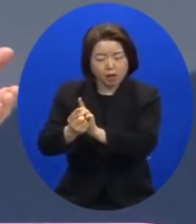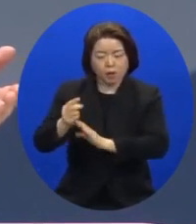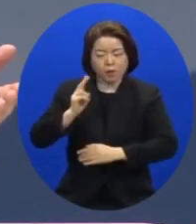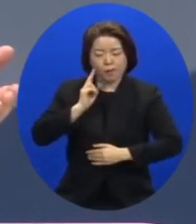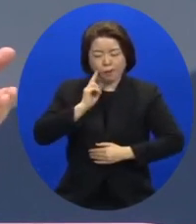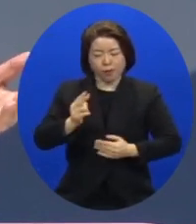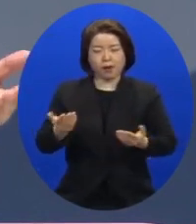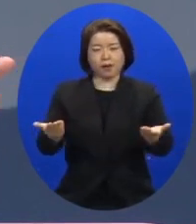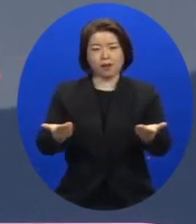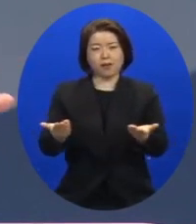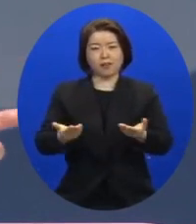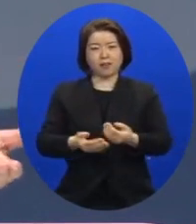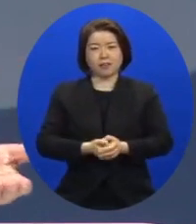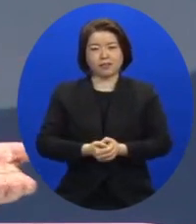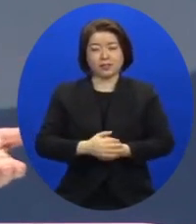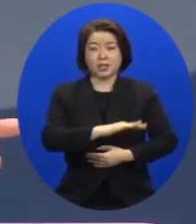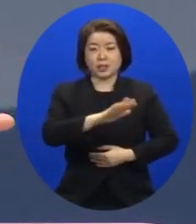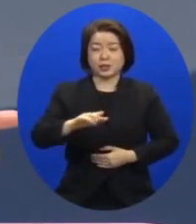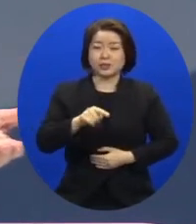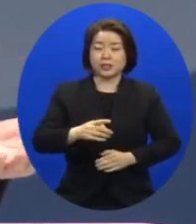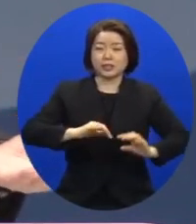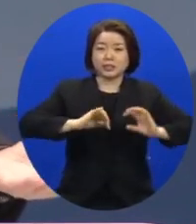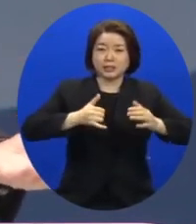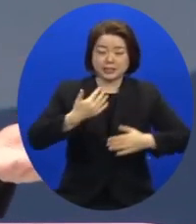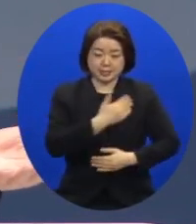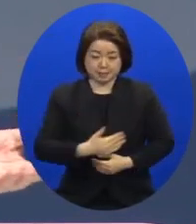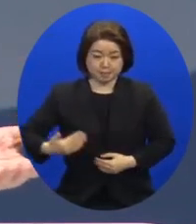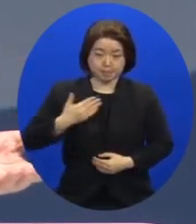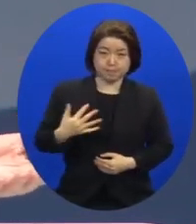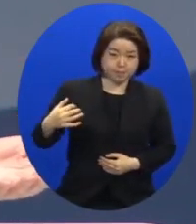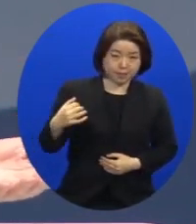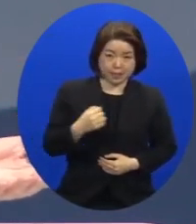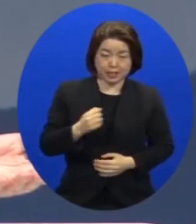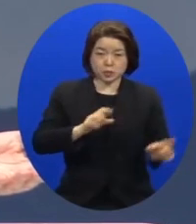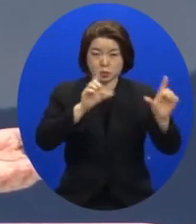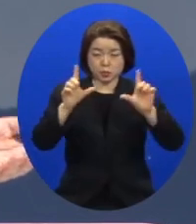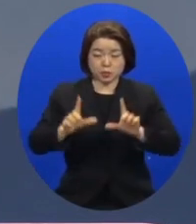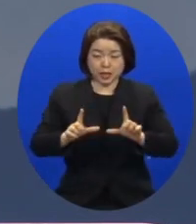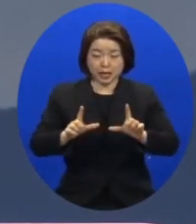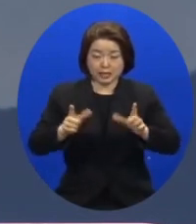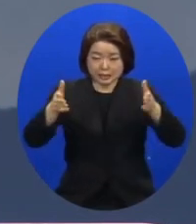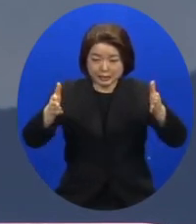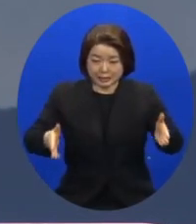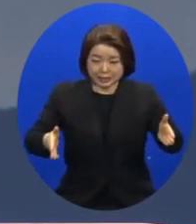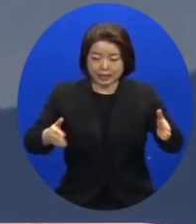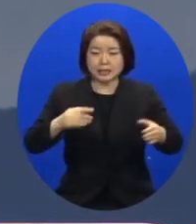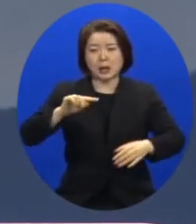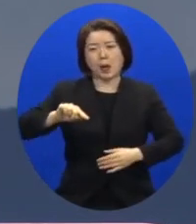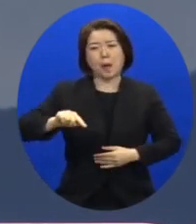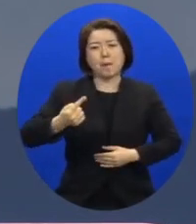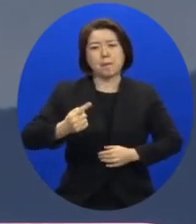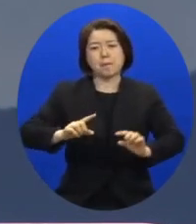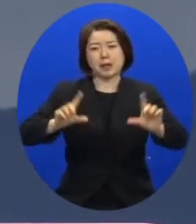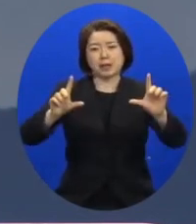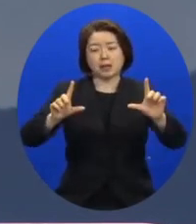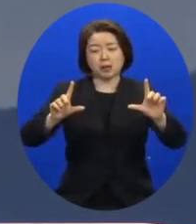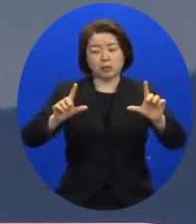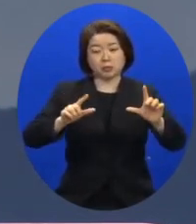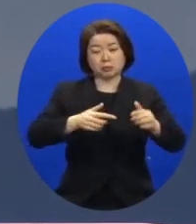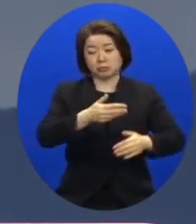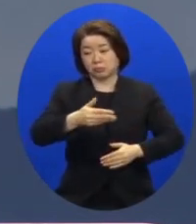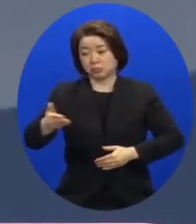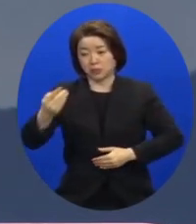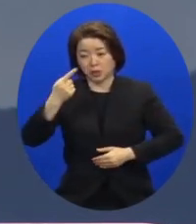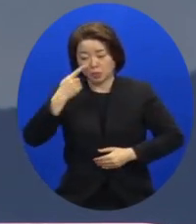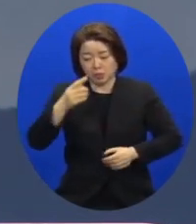아들입니다 우리가 이 세상에 육신으로 사는 계기로 도 100년 입니다 진압 5배나 싣지 않습니다 남은